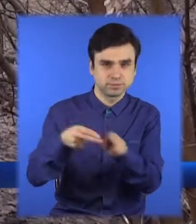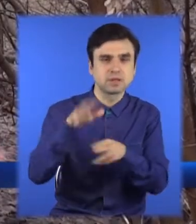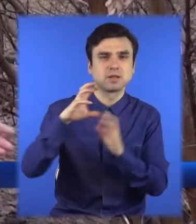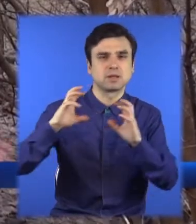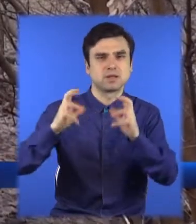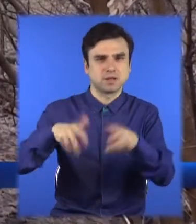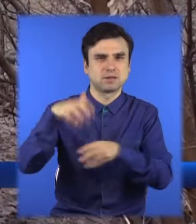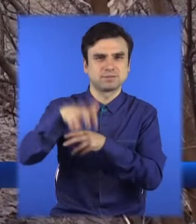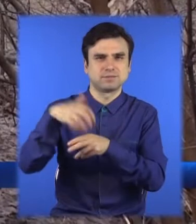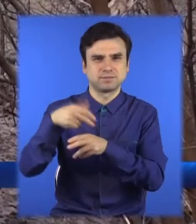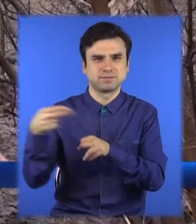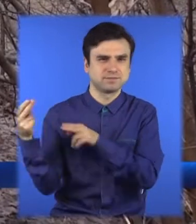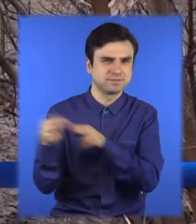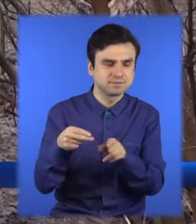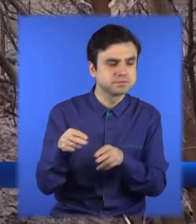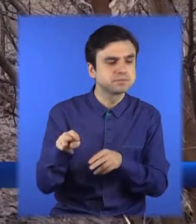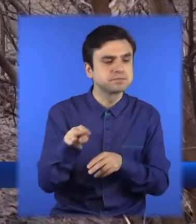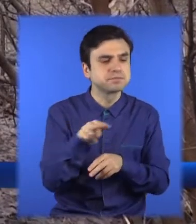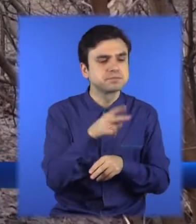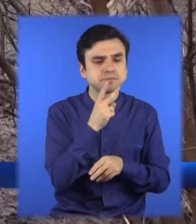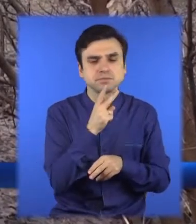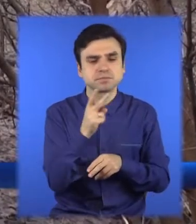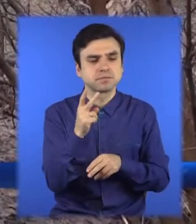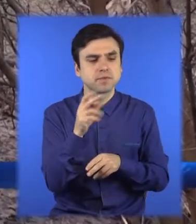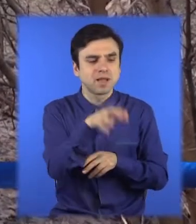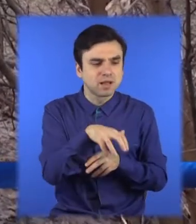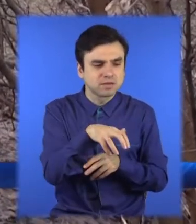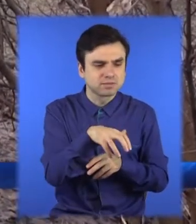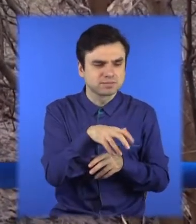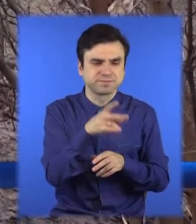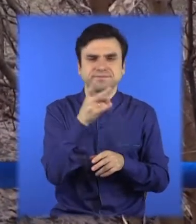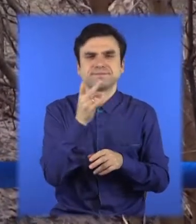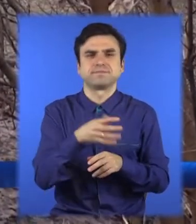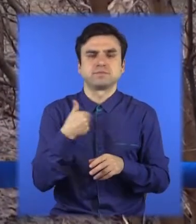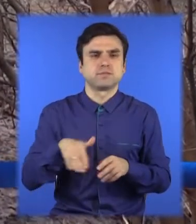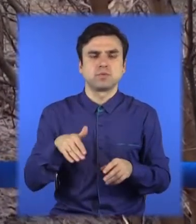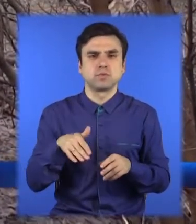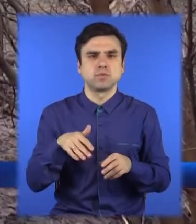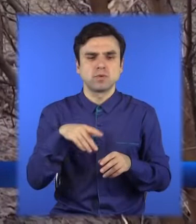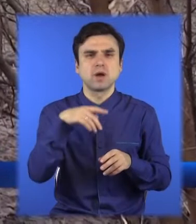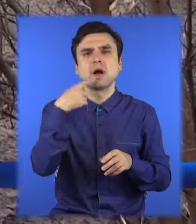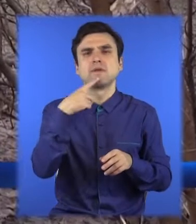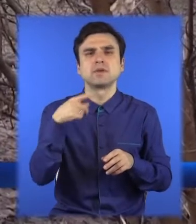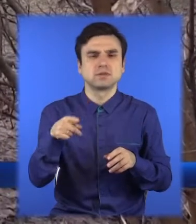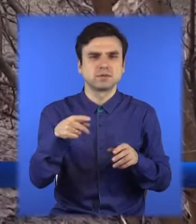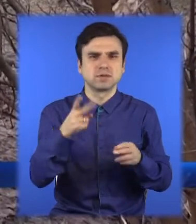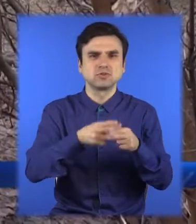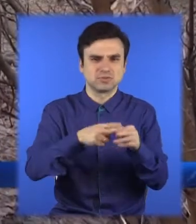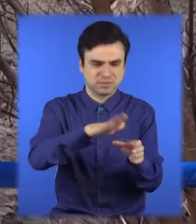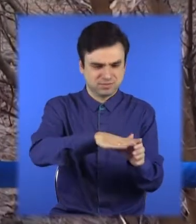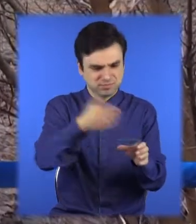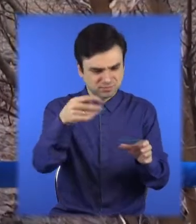трошки постояли, нічого не зробили, навіть розкапувати не стали. Говорять, цей колодязь треба убирати,